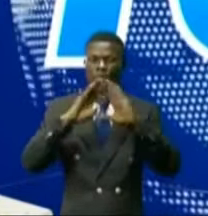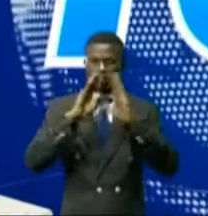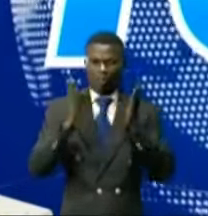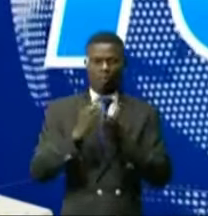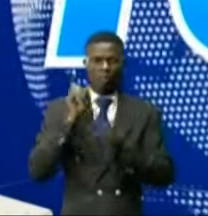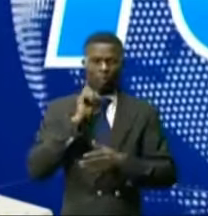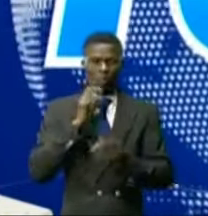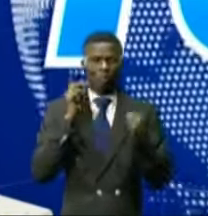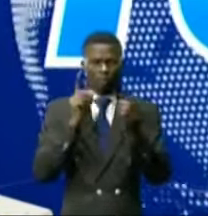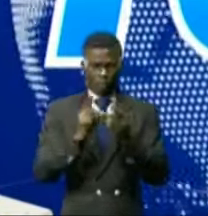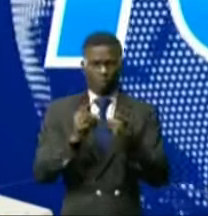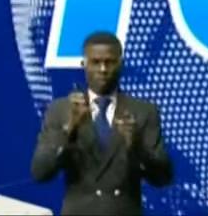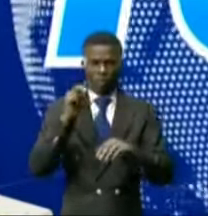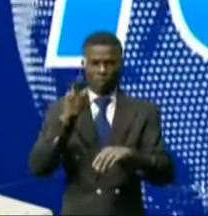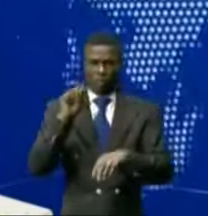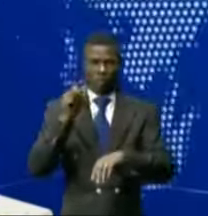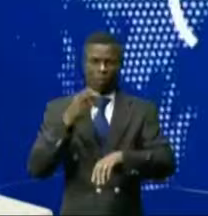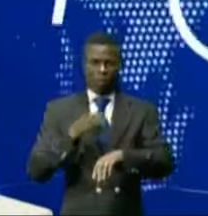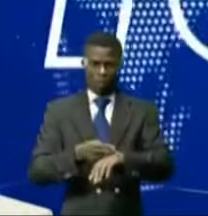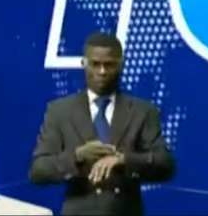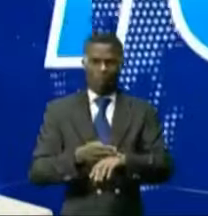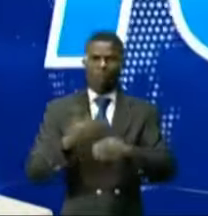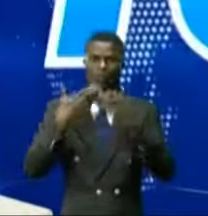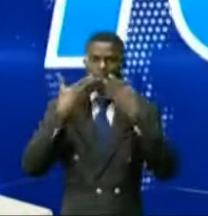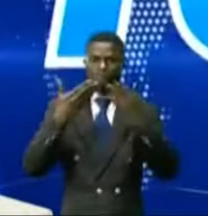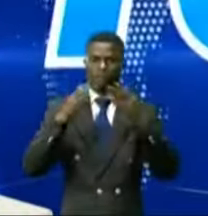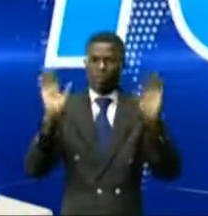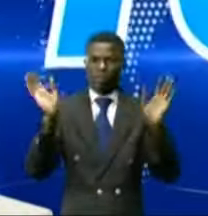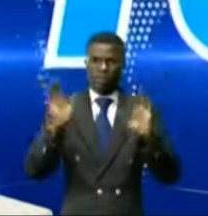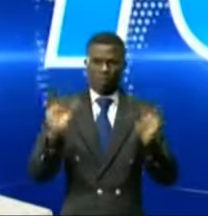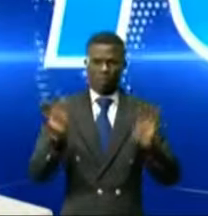Nzengele Bassosa et Alain Gaga. Retrouvez